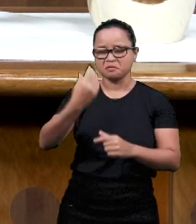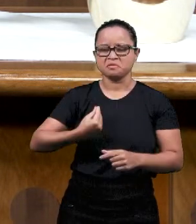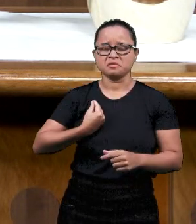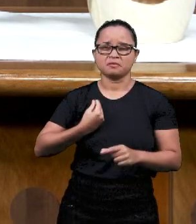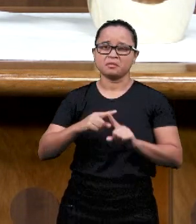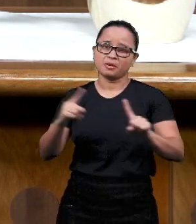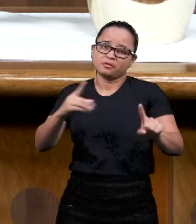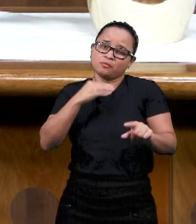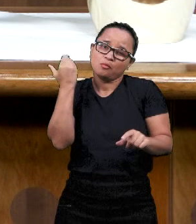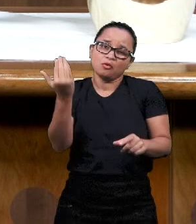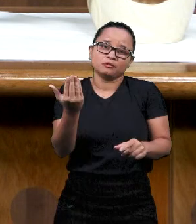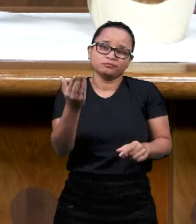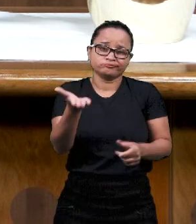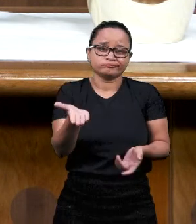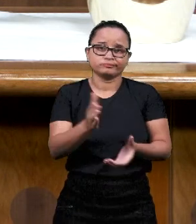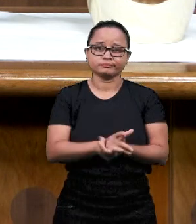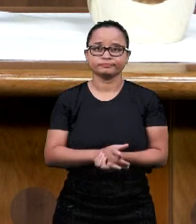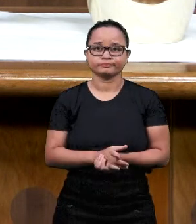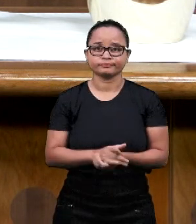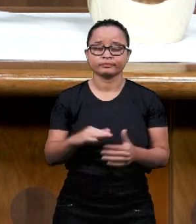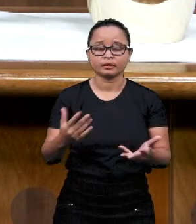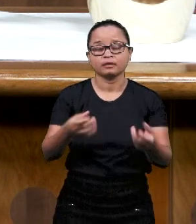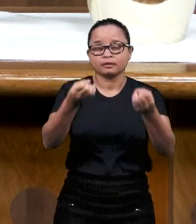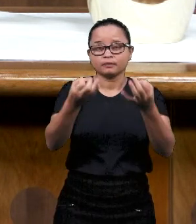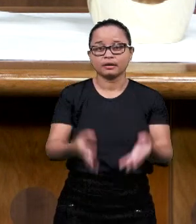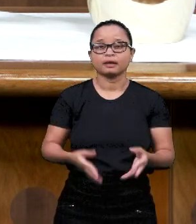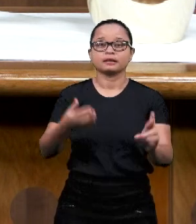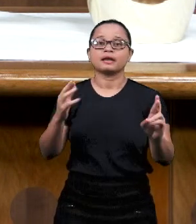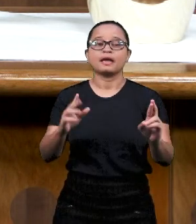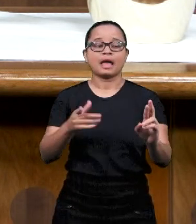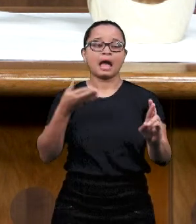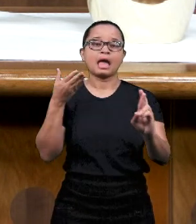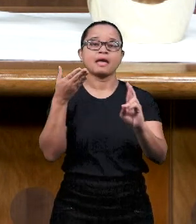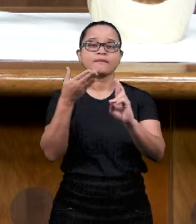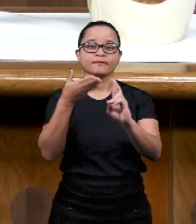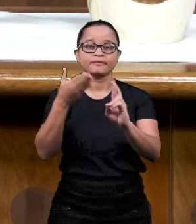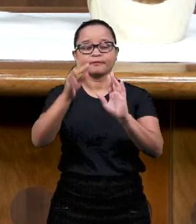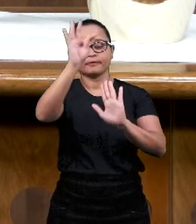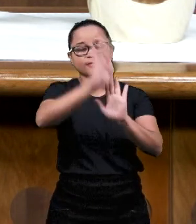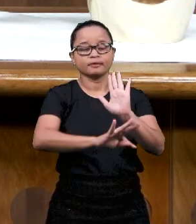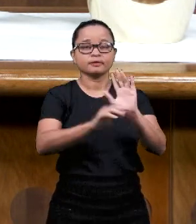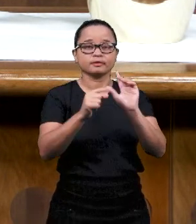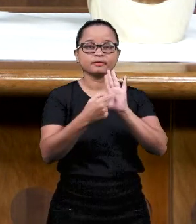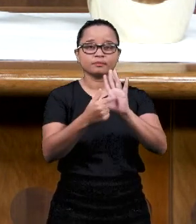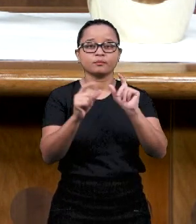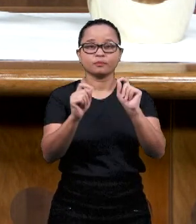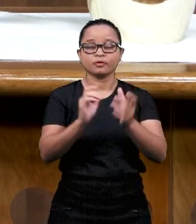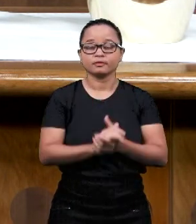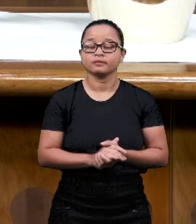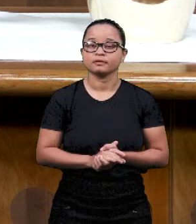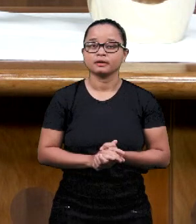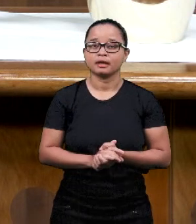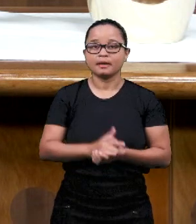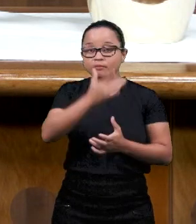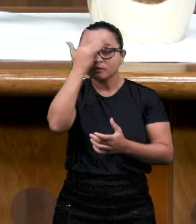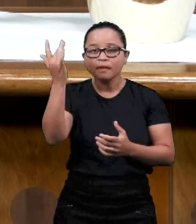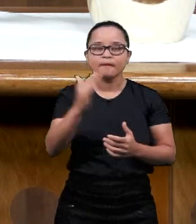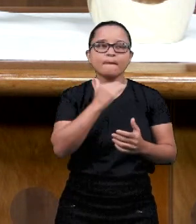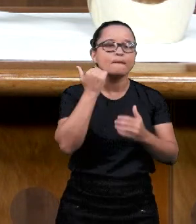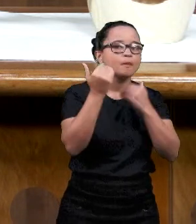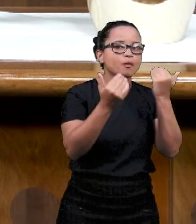du texte, les restants qui étaient pour mourir ou qui étaient pour finir. Donc, ça, c'est notre